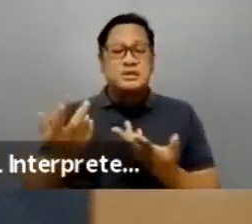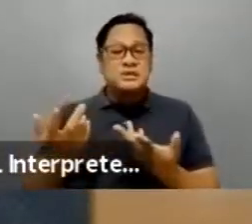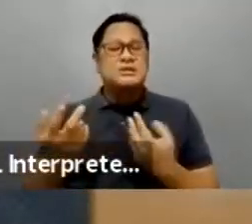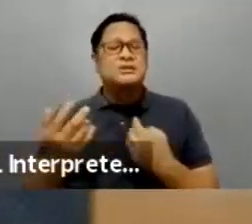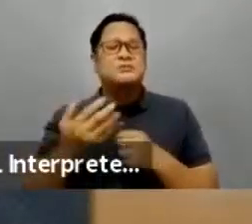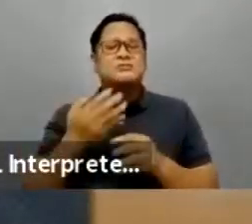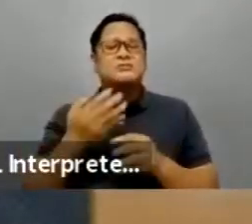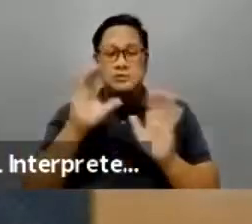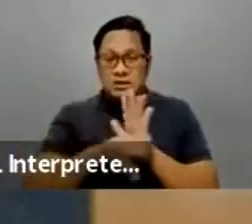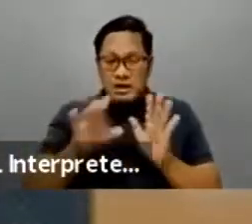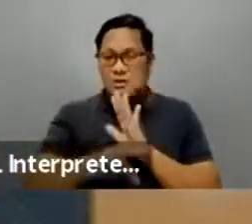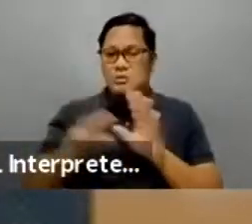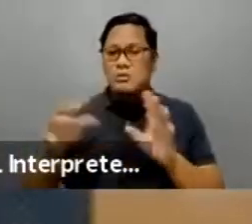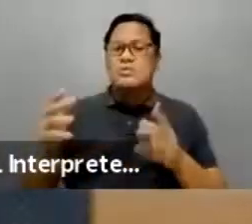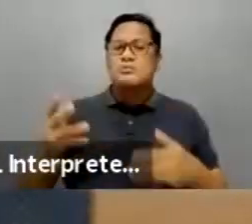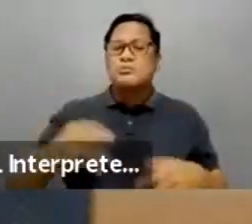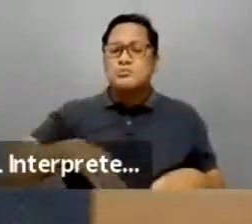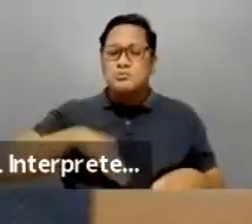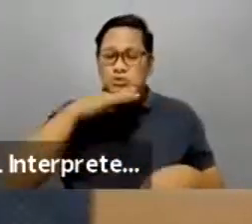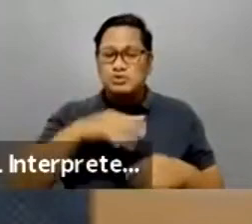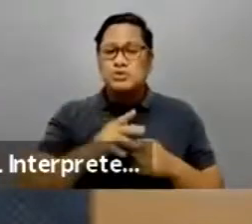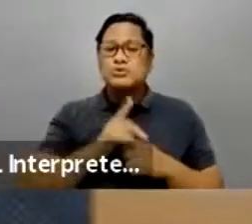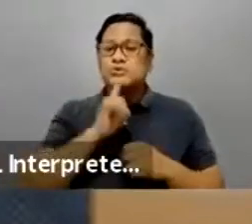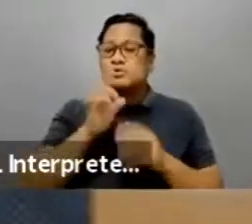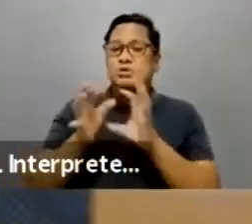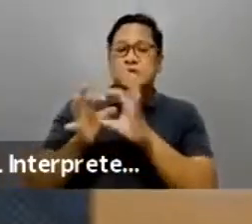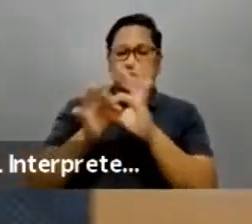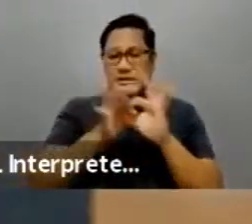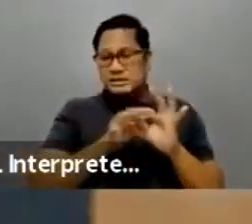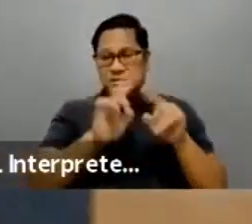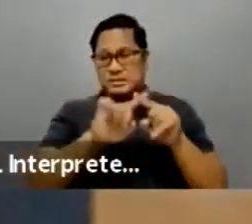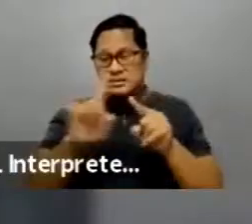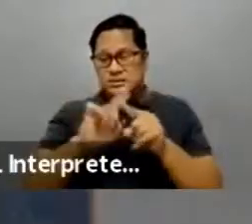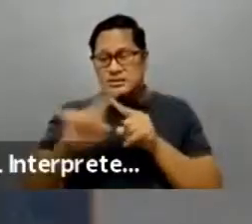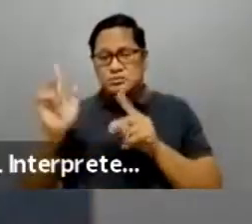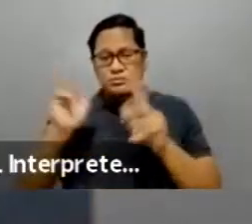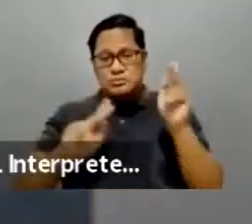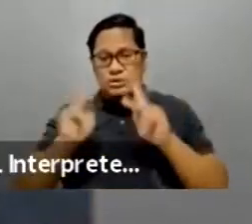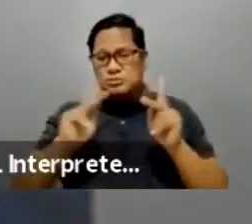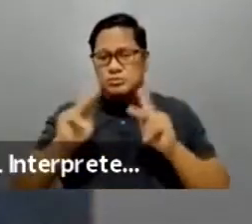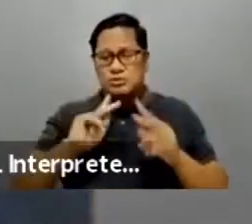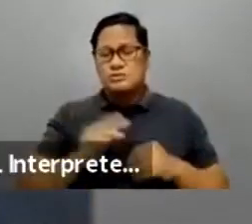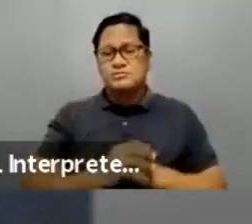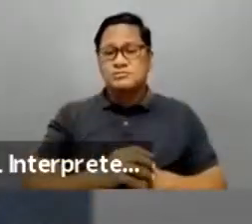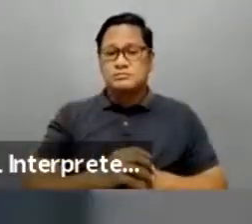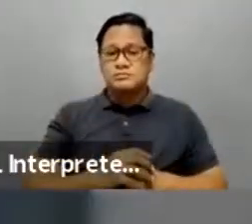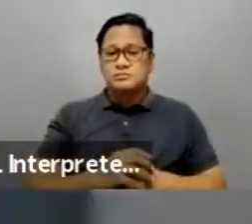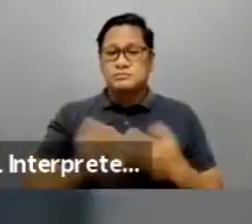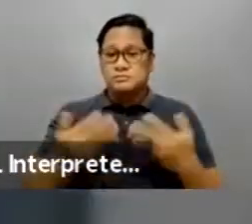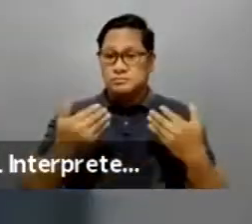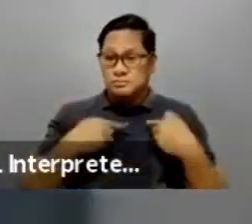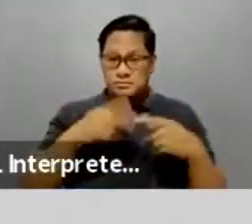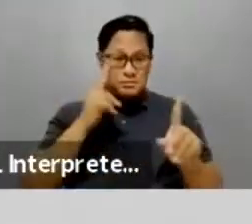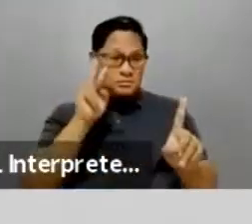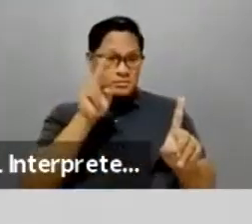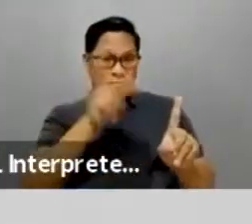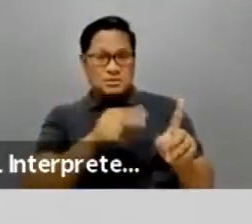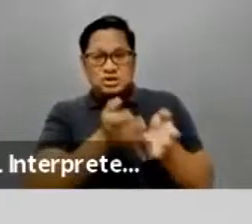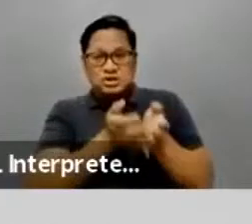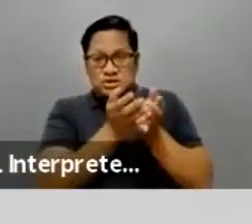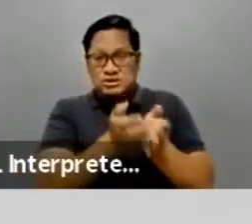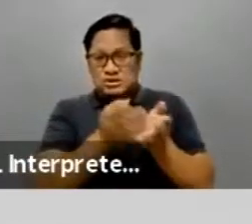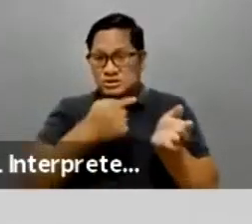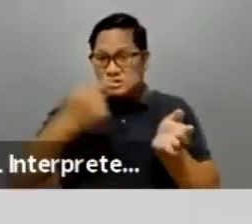bugbog. Kakutsabang opisyal, busog. There are still presence of Chinese ships at